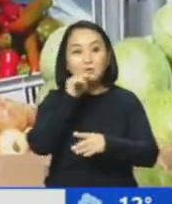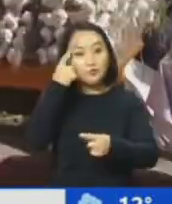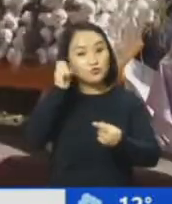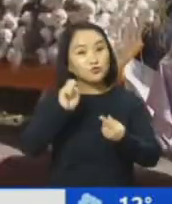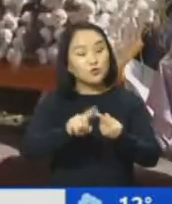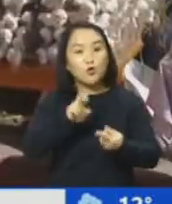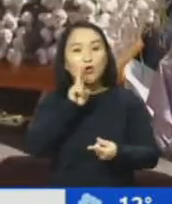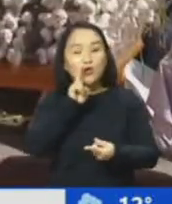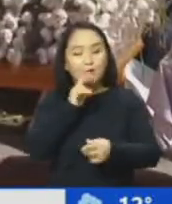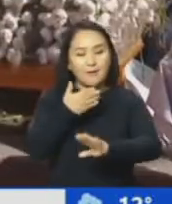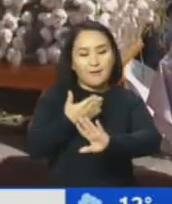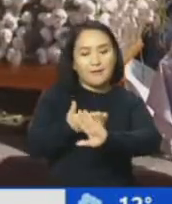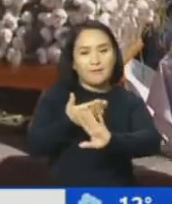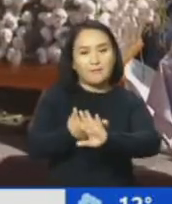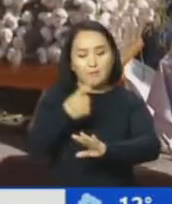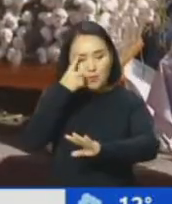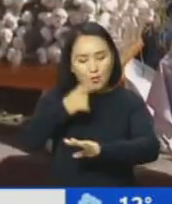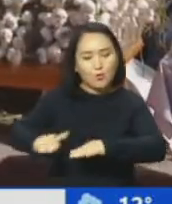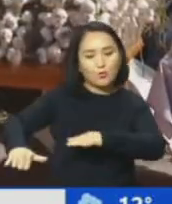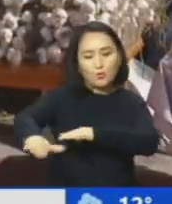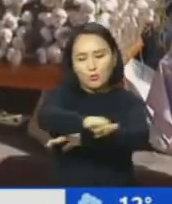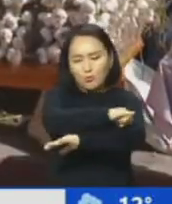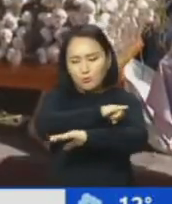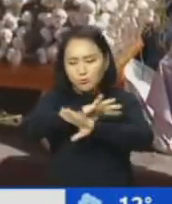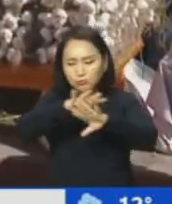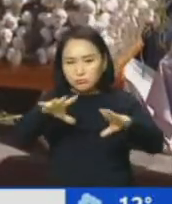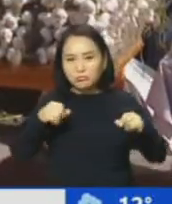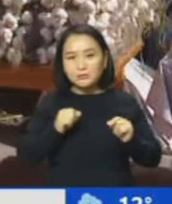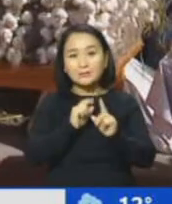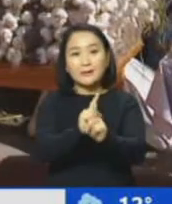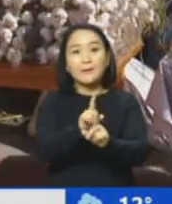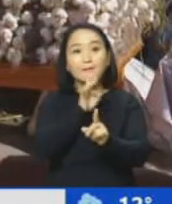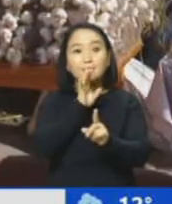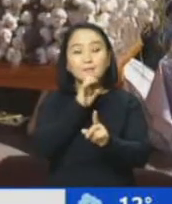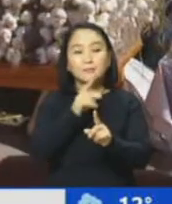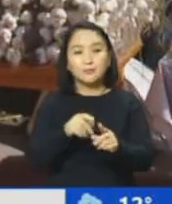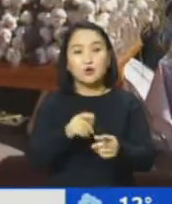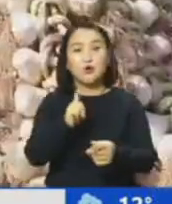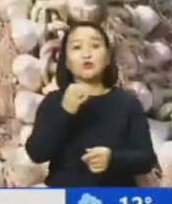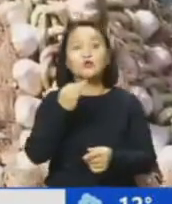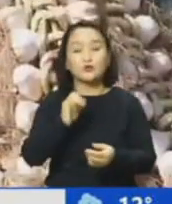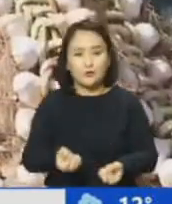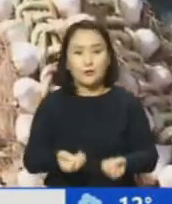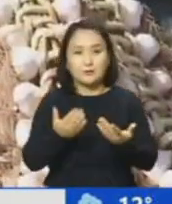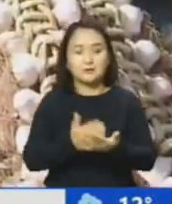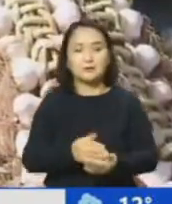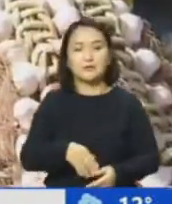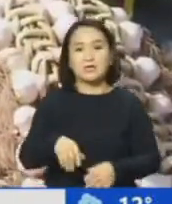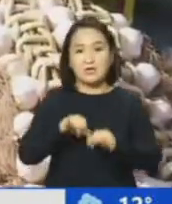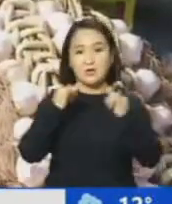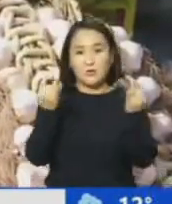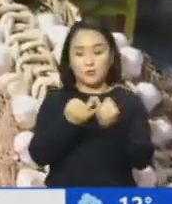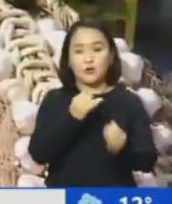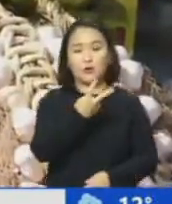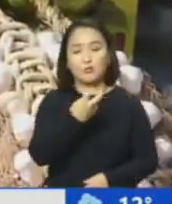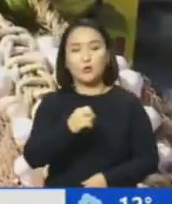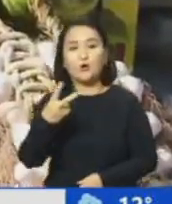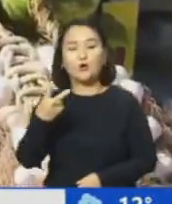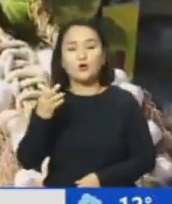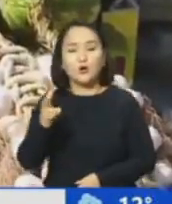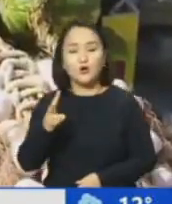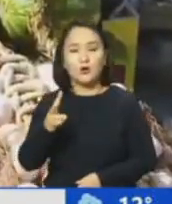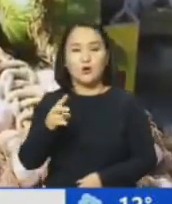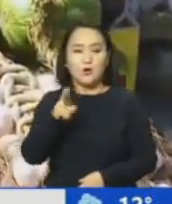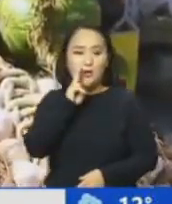аюулгүй байдал үндэсний хөдөлгөөнийг орон даяар өрнүүлэх санаачлал гаргасан байна. За энэ үндэсний хөдөлгөөний хүрээнд улсын хурлын 2022 оны хүнсний хангамж аюулгүй